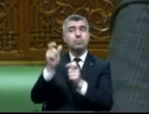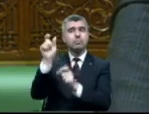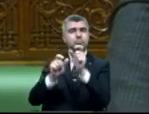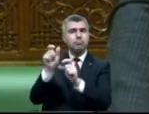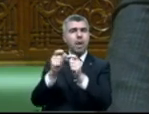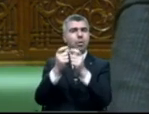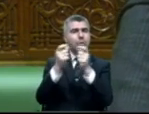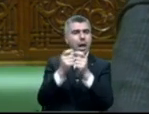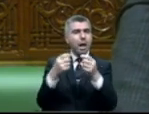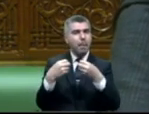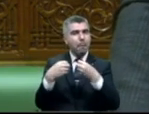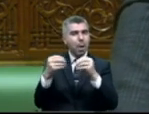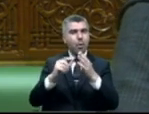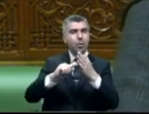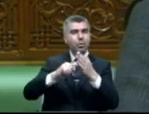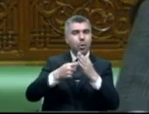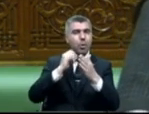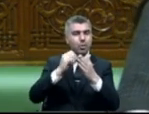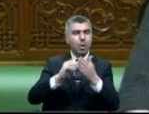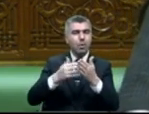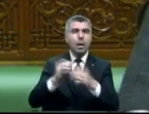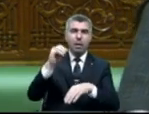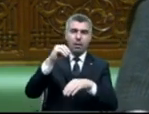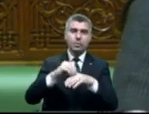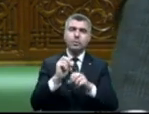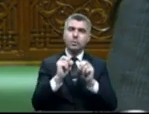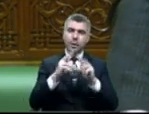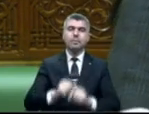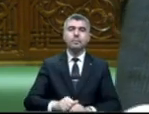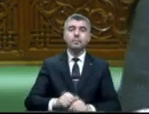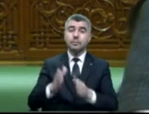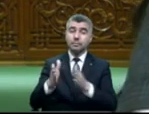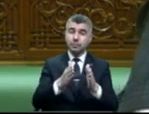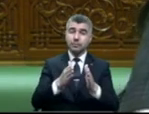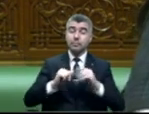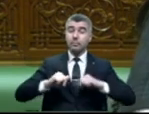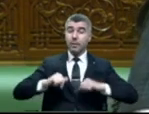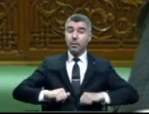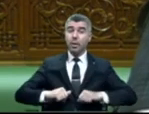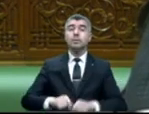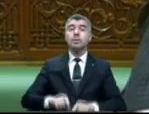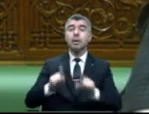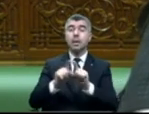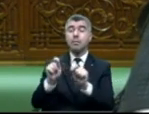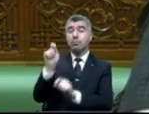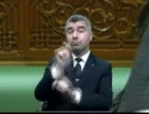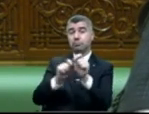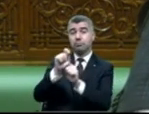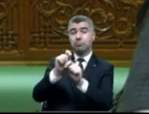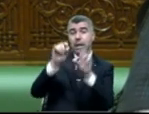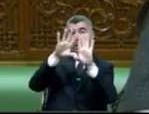أخرى قادرة على بيع الكهرباء الموجه للاستهلاك الذاتي. السيدة الوزيرة، إن تحرير إمكانات تطوير